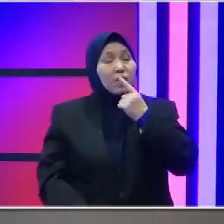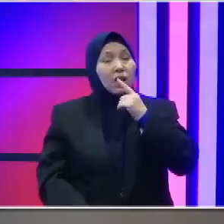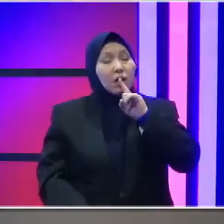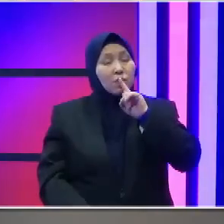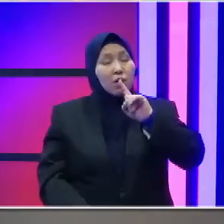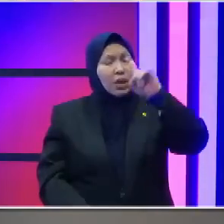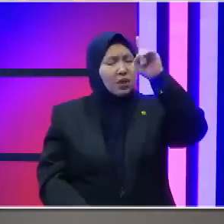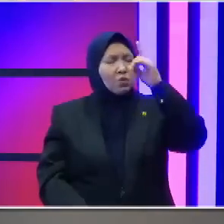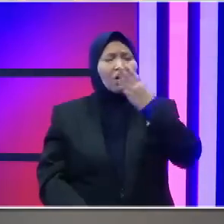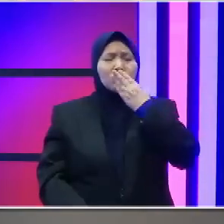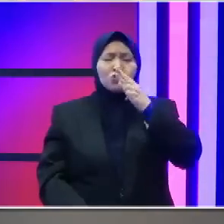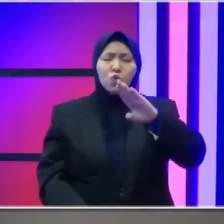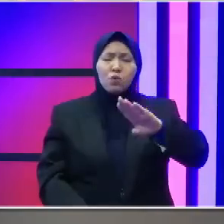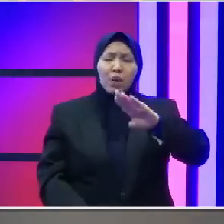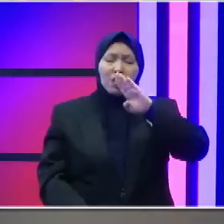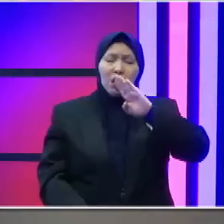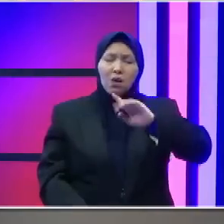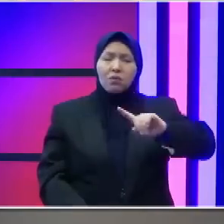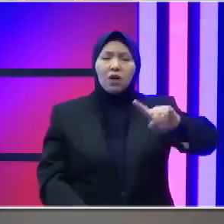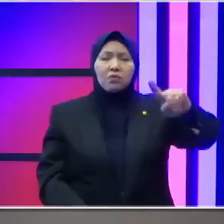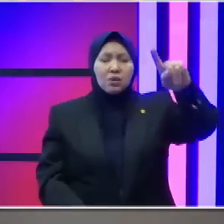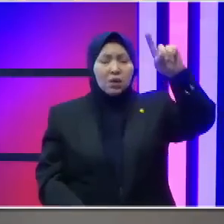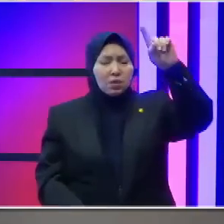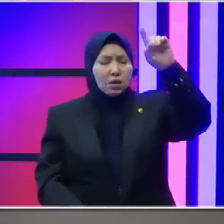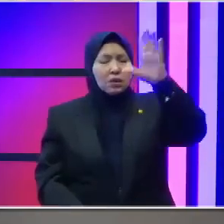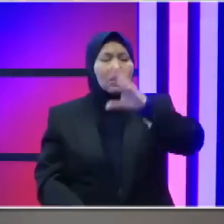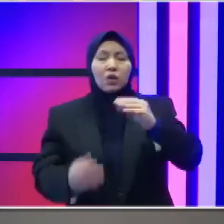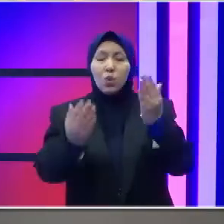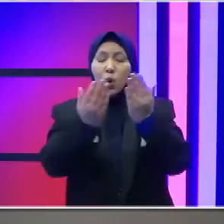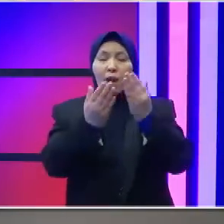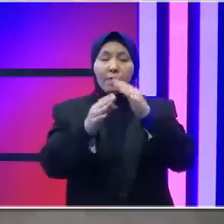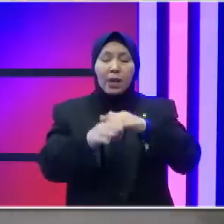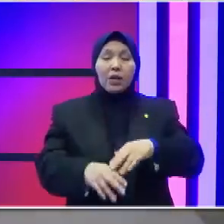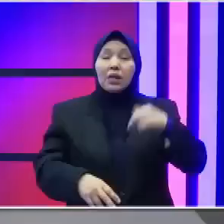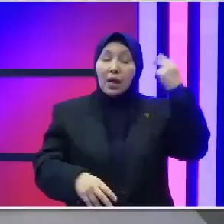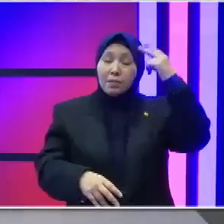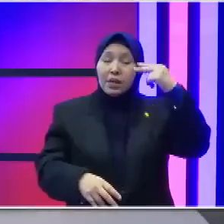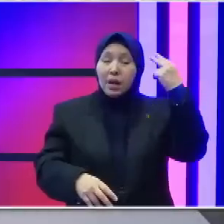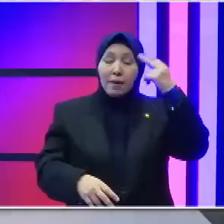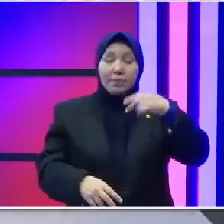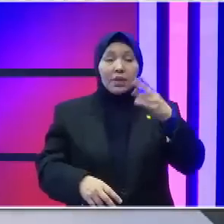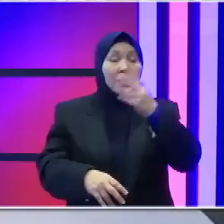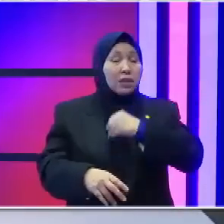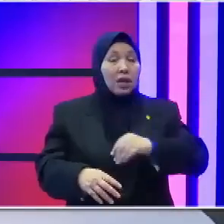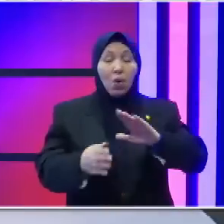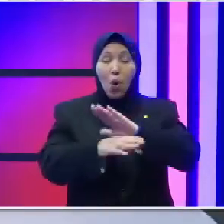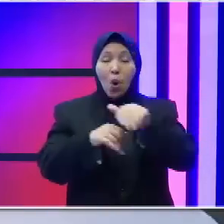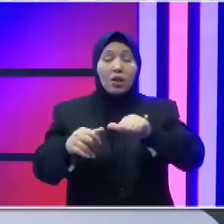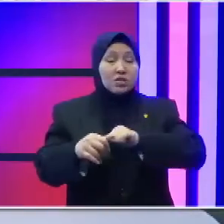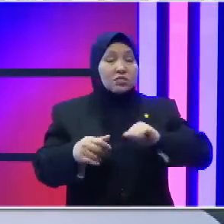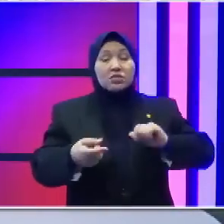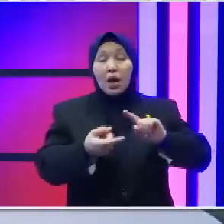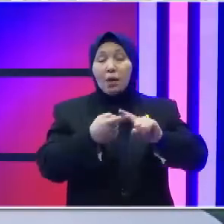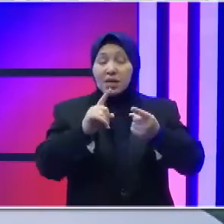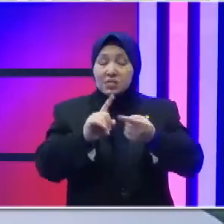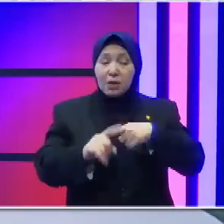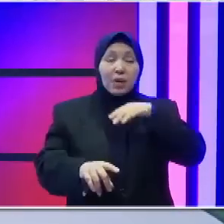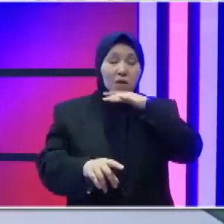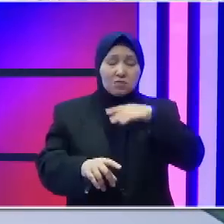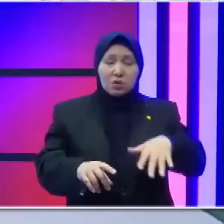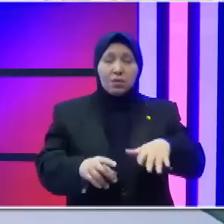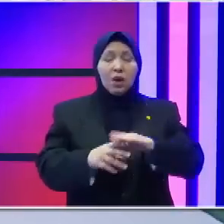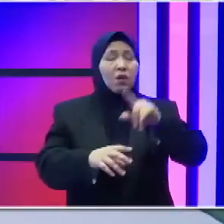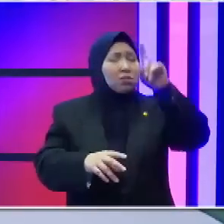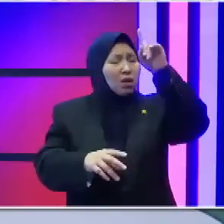Bismillahirrahmanirrahim. Alhamdulillahirabbil alamin wassalatu wassalamu ala asyrafil anbiya'i wal mursalin wa ala alihi wa sahbihi ajma'in. Ya Allah